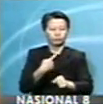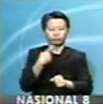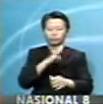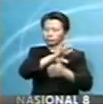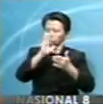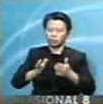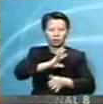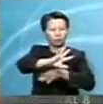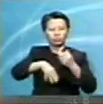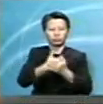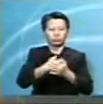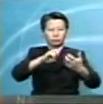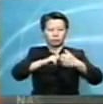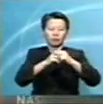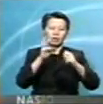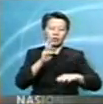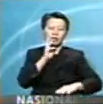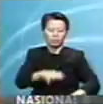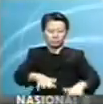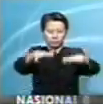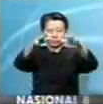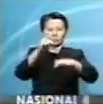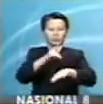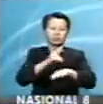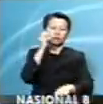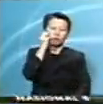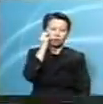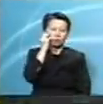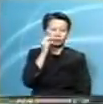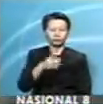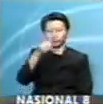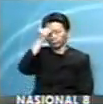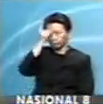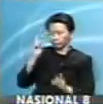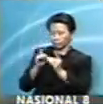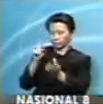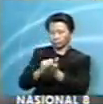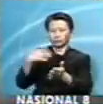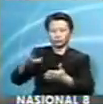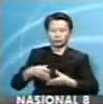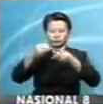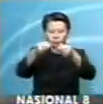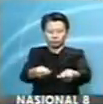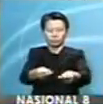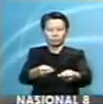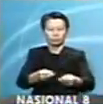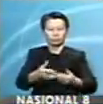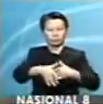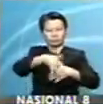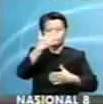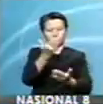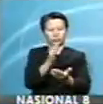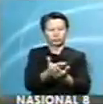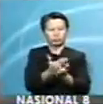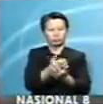keseluruhan masalah banjir kem terutama dat razif ditemui media selepas menyampaikan bantuan awal persekolahan